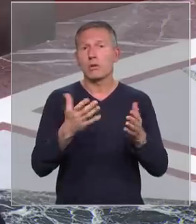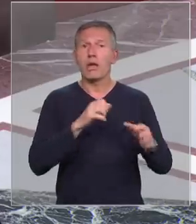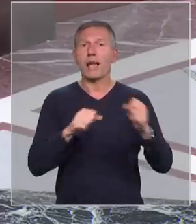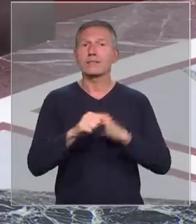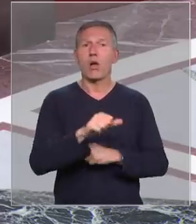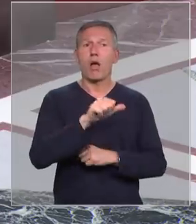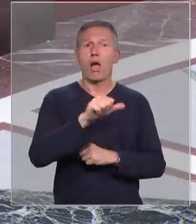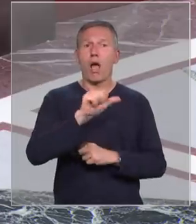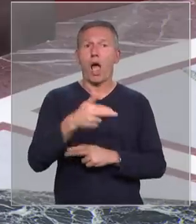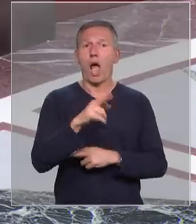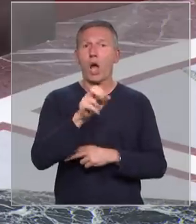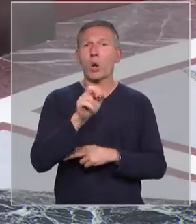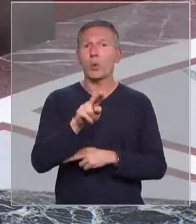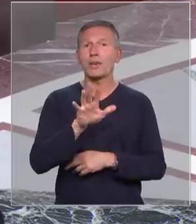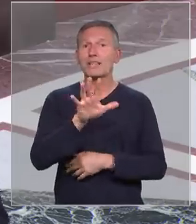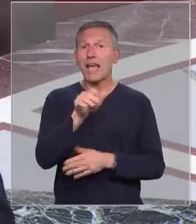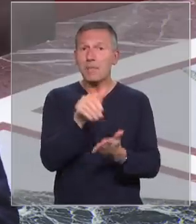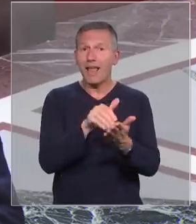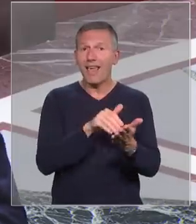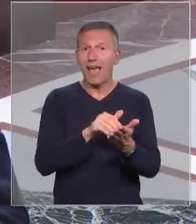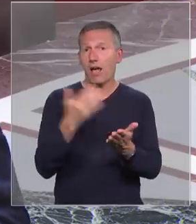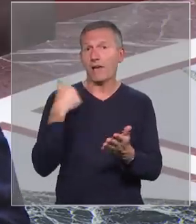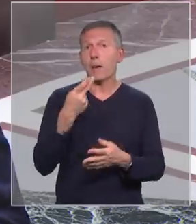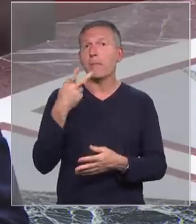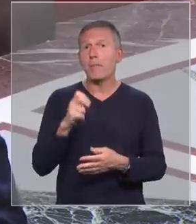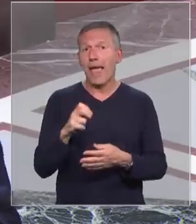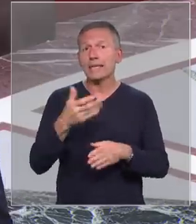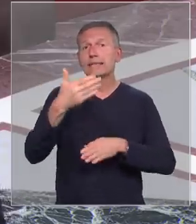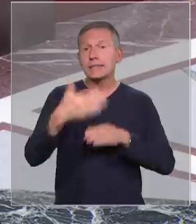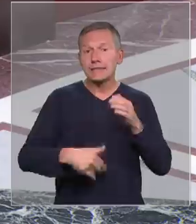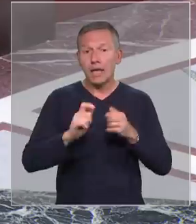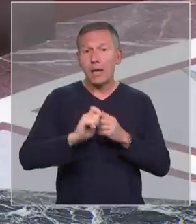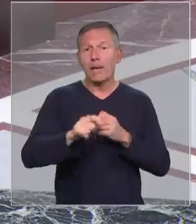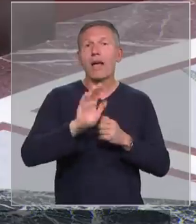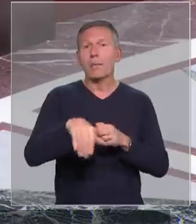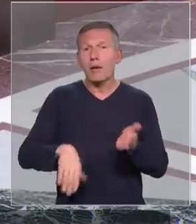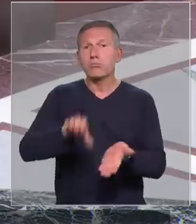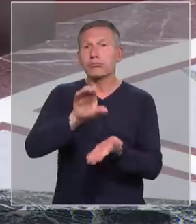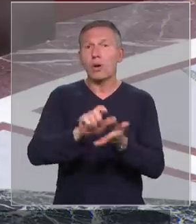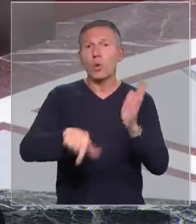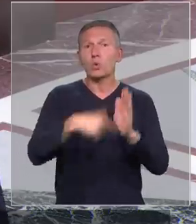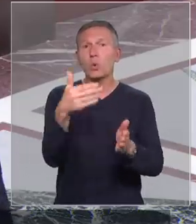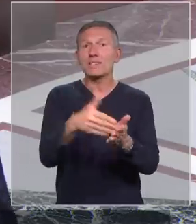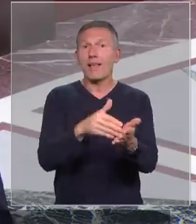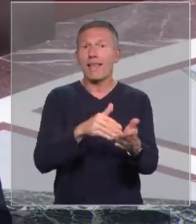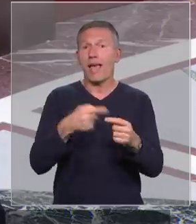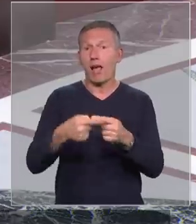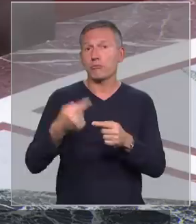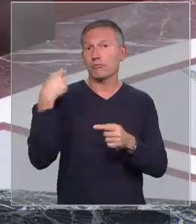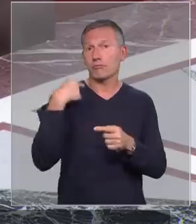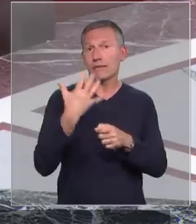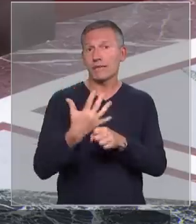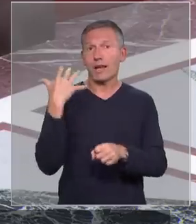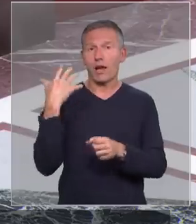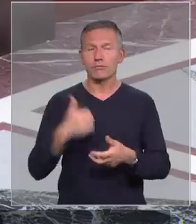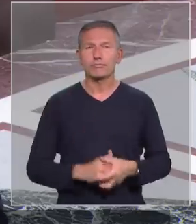est passé de 5 milliards à la fin du quinquennat socialiste, monsieur le député, à 12 milliards à la fin du quinquennat précédent.